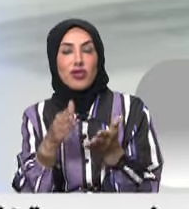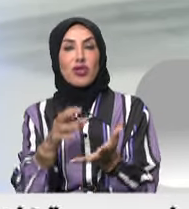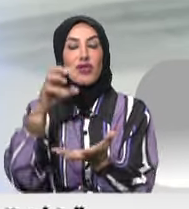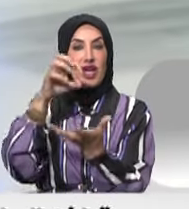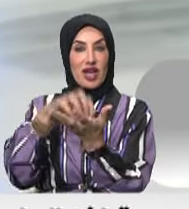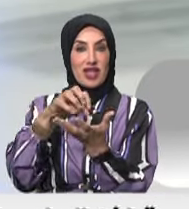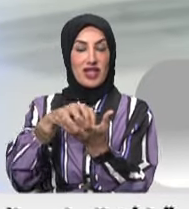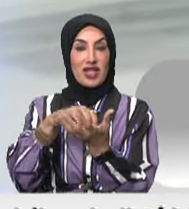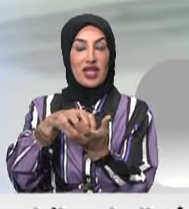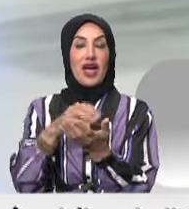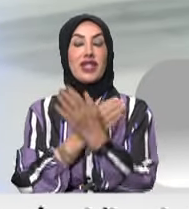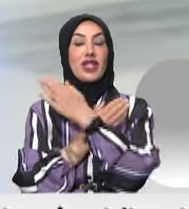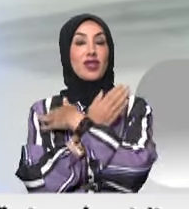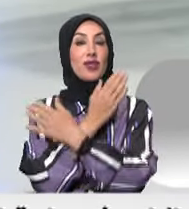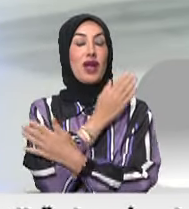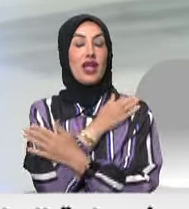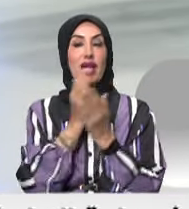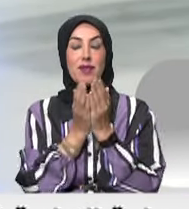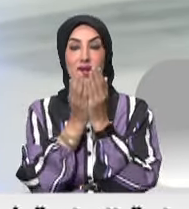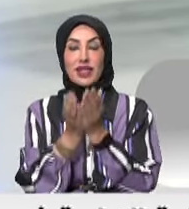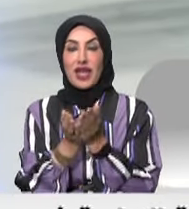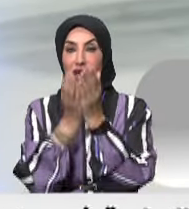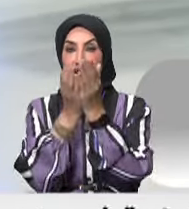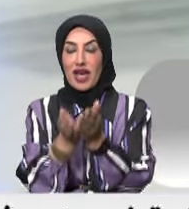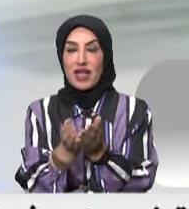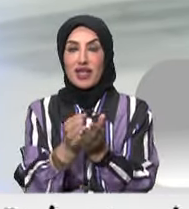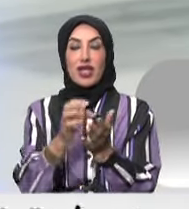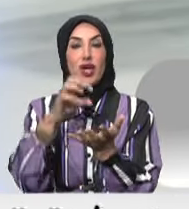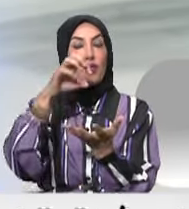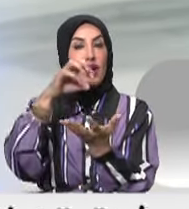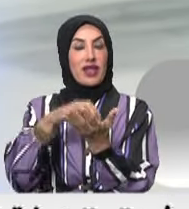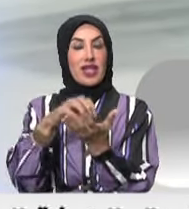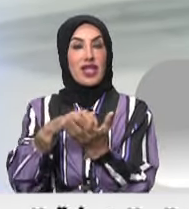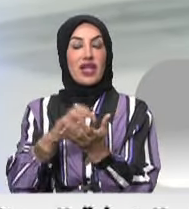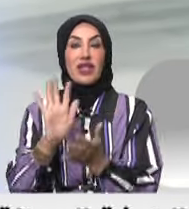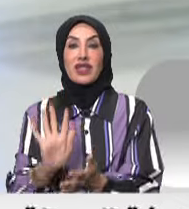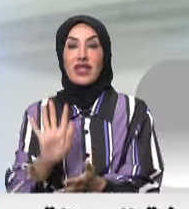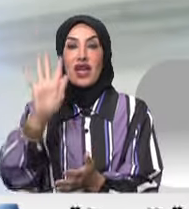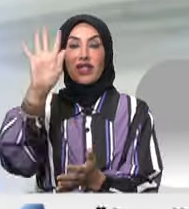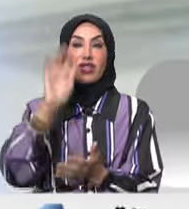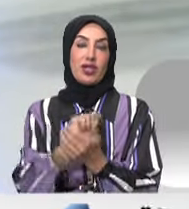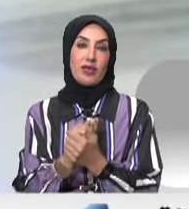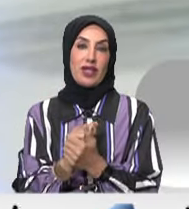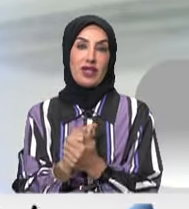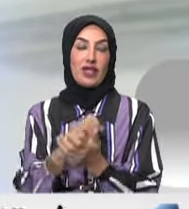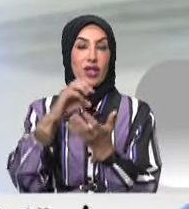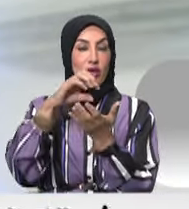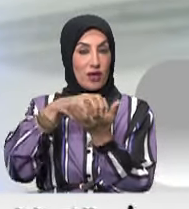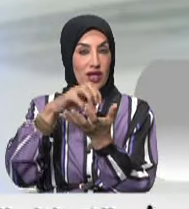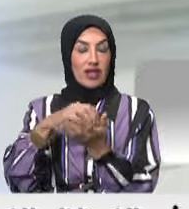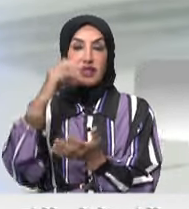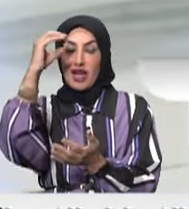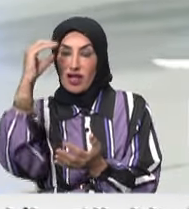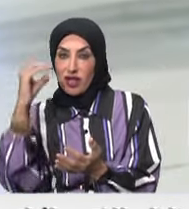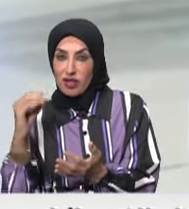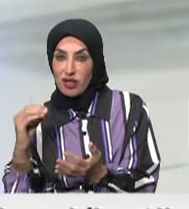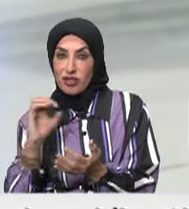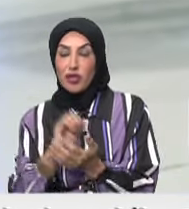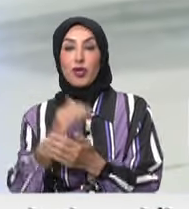الاحمد لخفر السواحل وكذلك القطاع الشمالي بمنطقه الصبيه والجنوبي بمنطقه